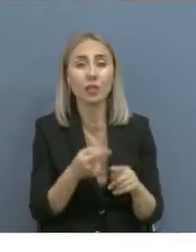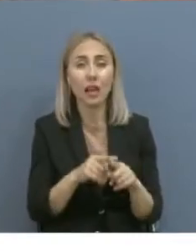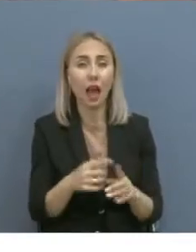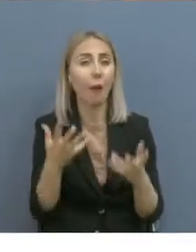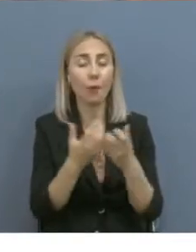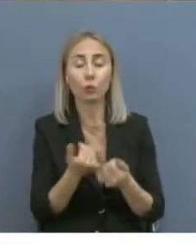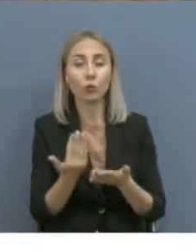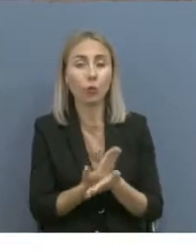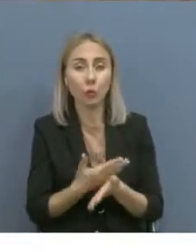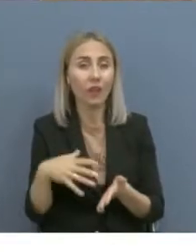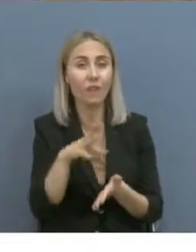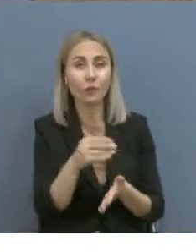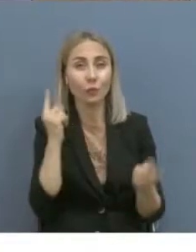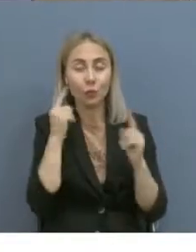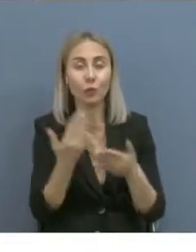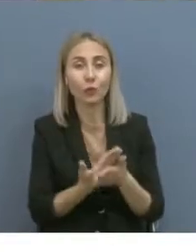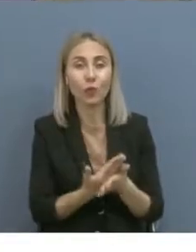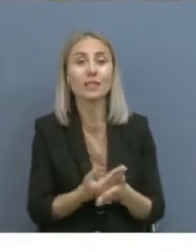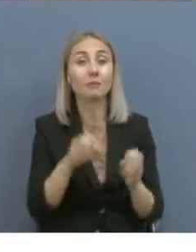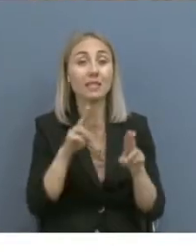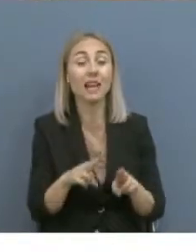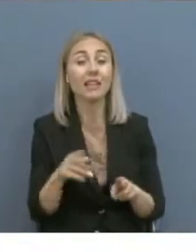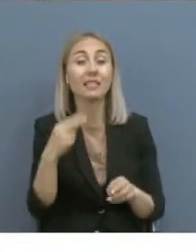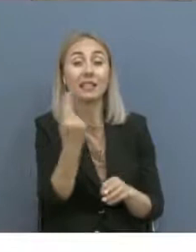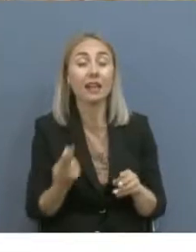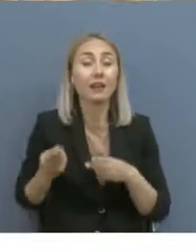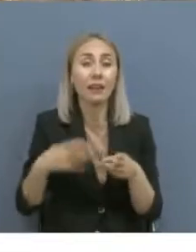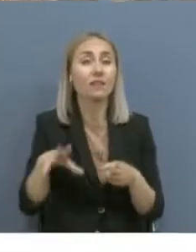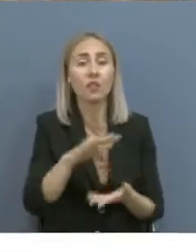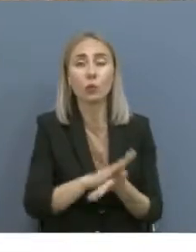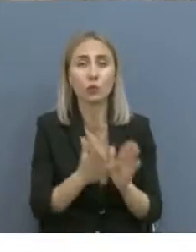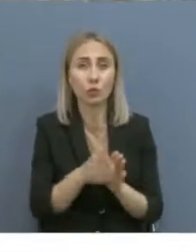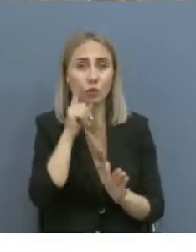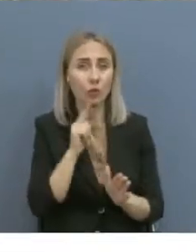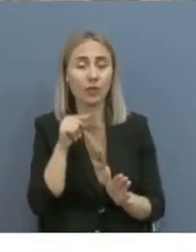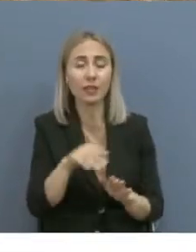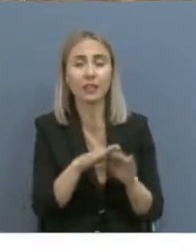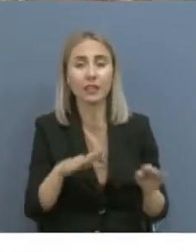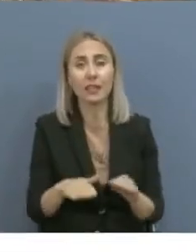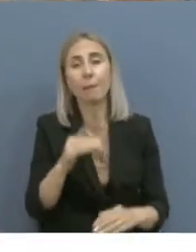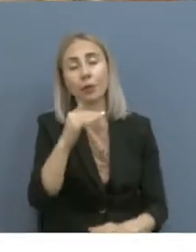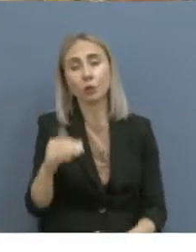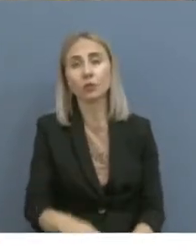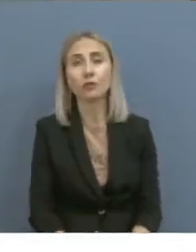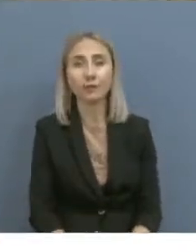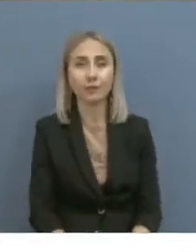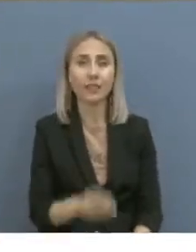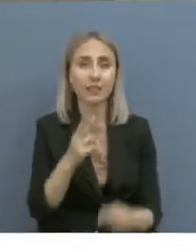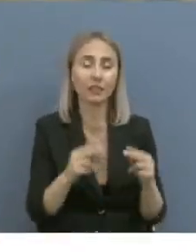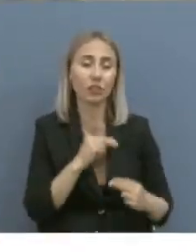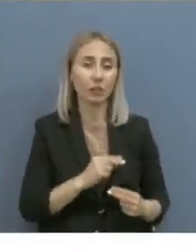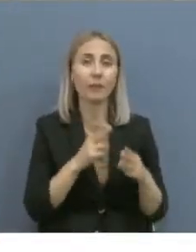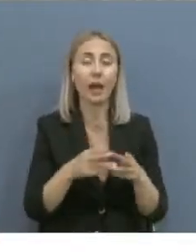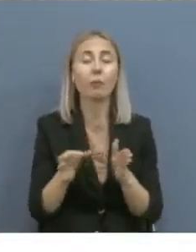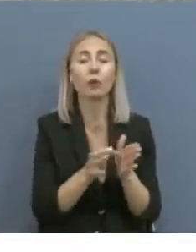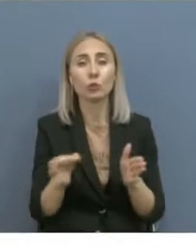болды. Жаңа құрал жабдықтар мамандар да елордадан арнайы келген. Мұнда балалар мен жасөспірімдерге тиісті деңгейде медициналық көмек көрсету үшін барлық